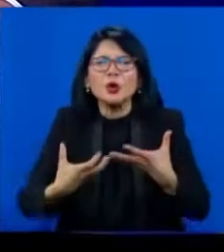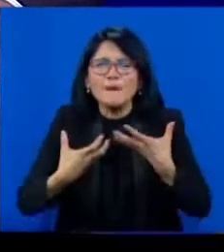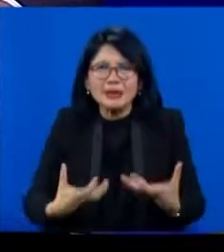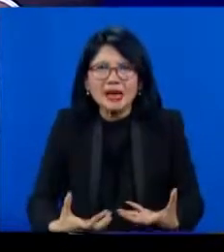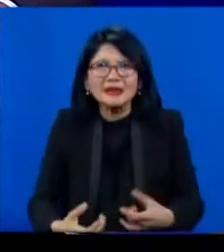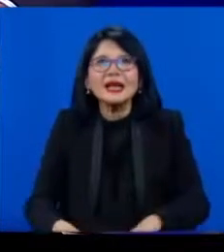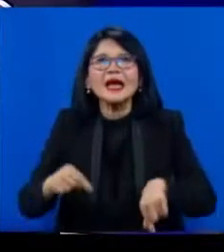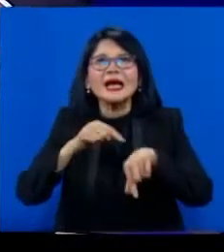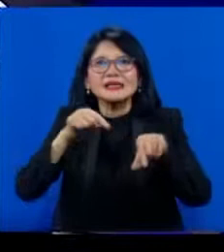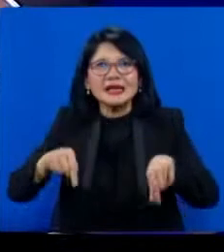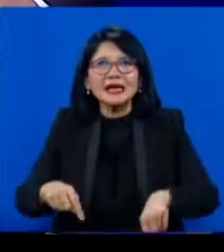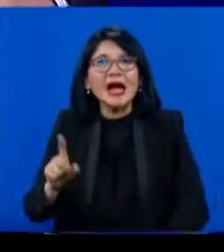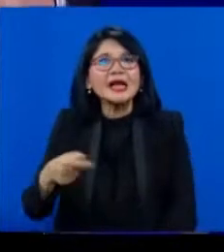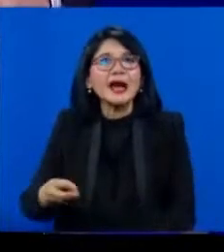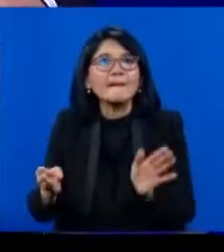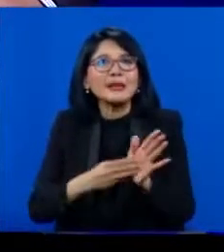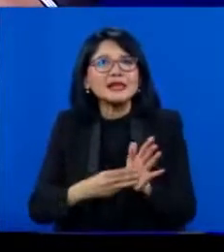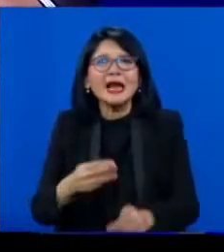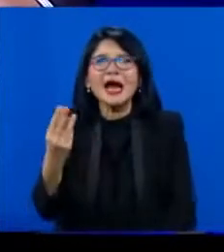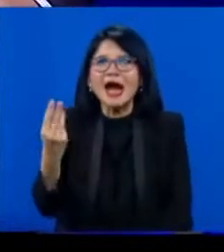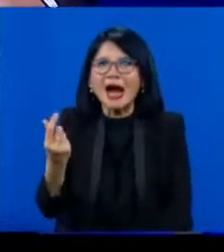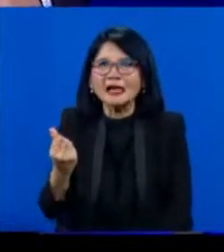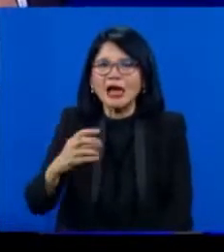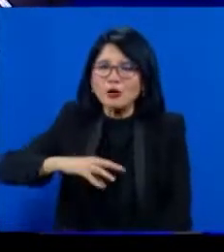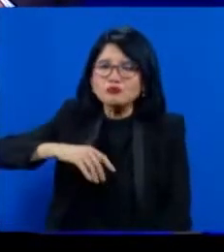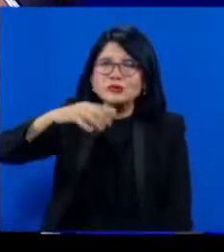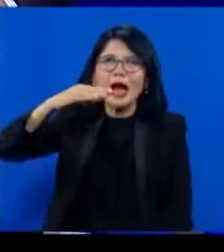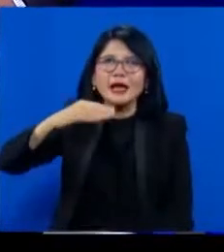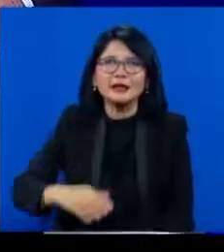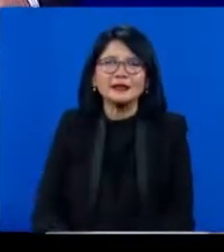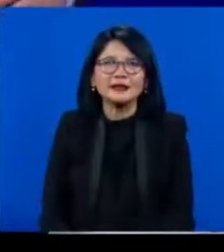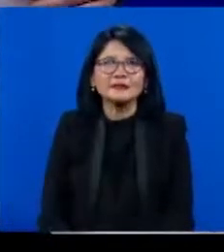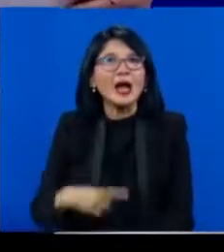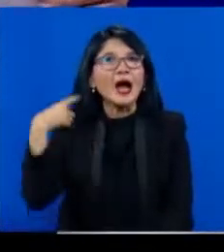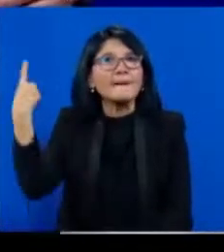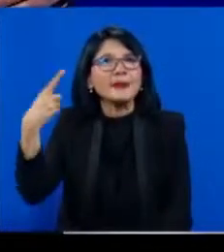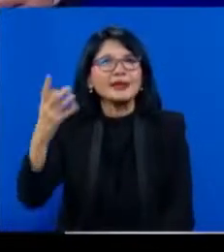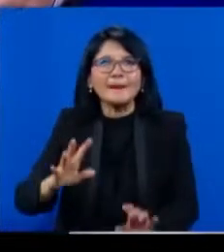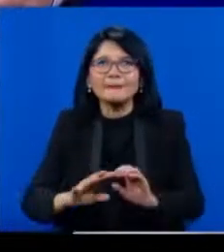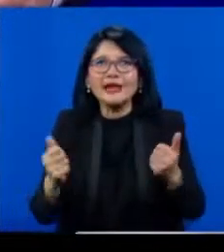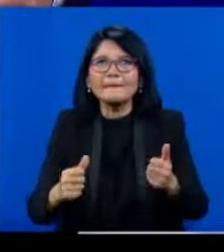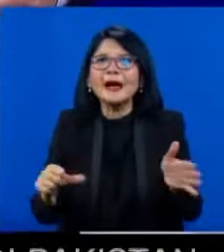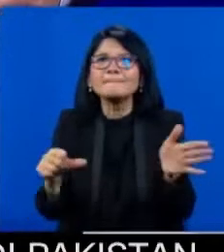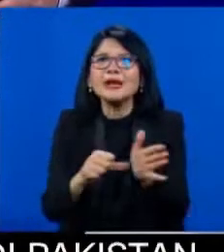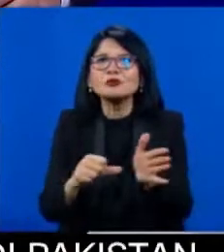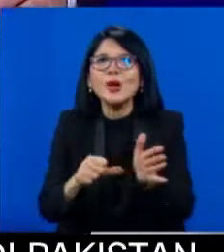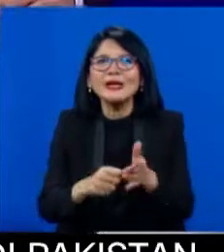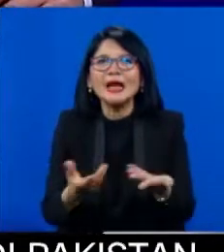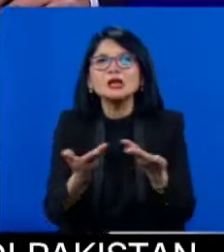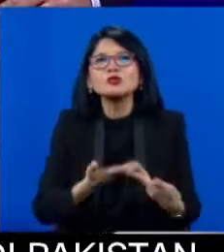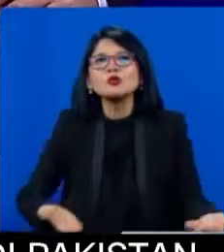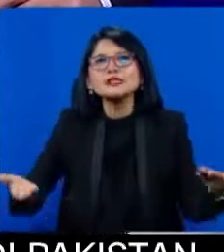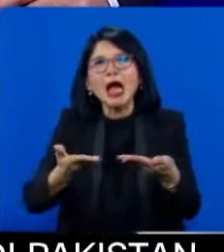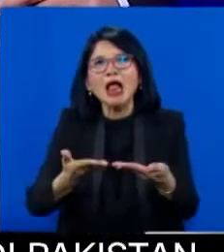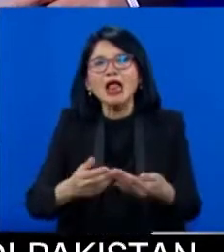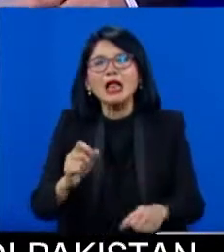kembali harus dihadapkan dengan kenaikan harga di depan mata. Menyikapi soal ini pemerintah pun menyiapkan sejumlah bantuan sosial. Lalu apakah bantuan